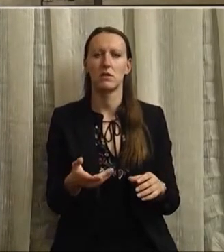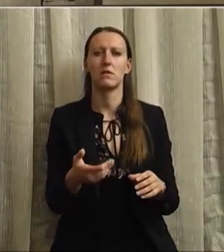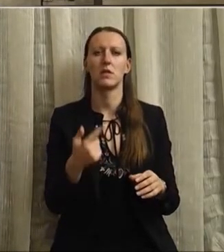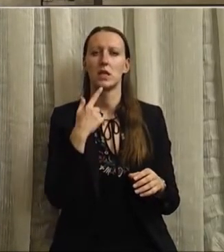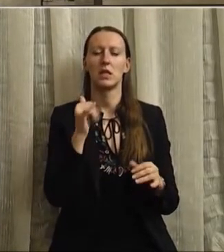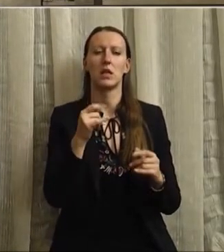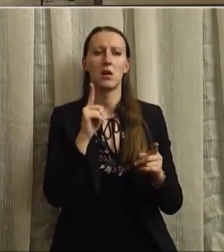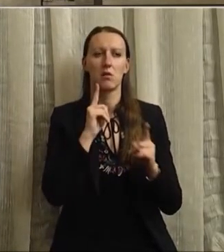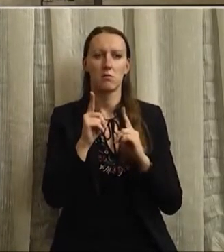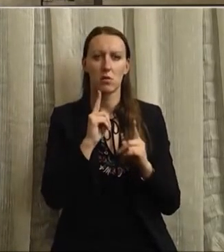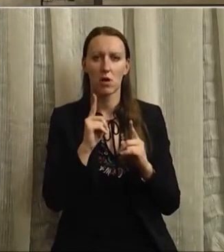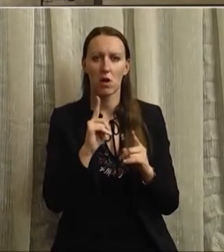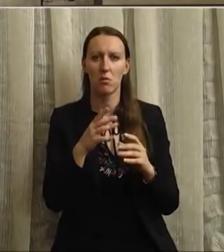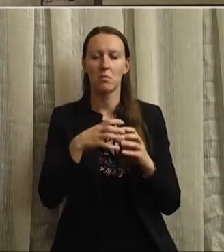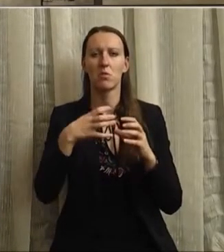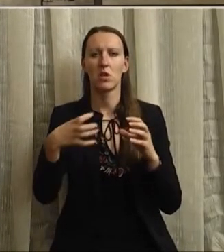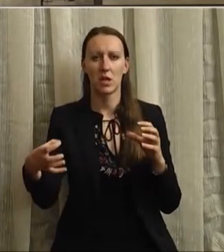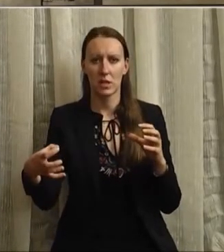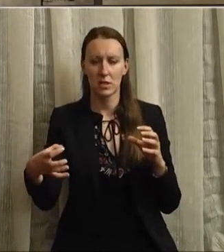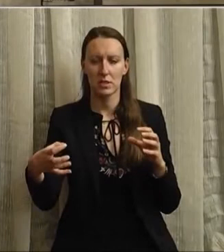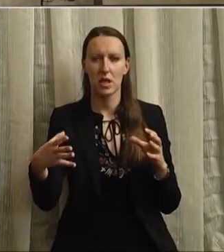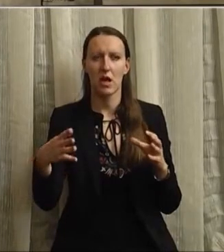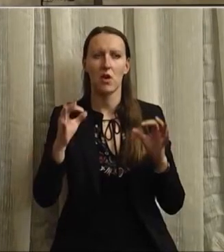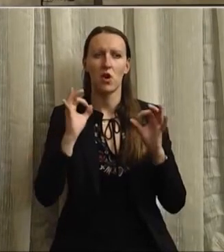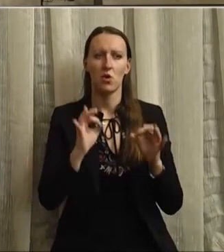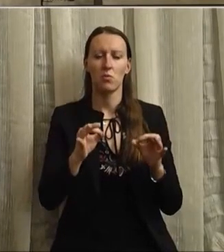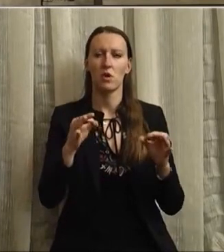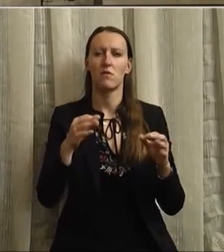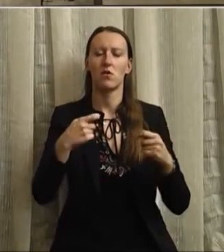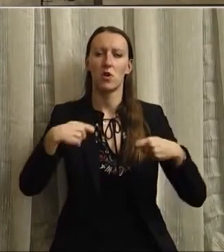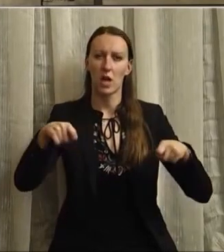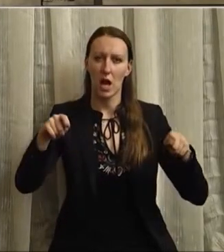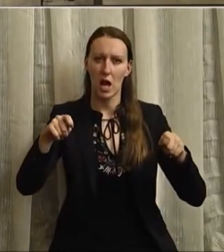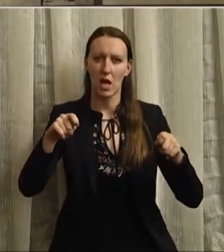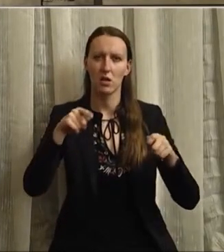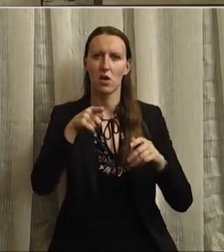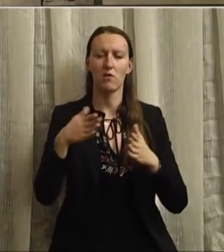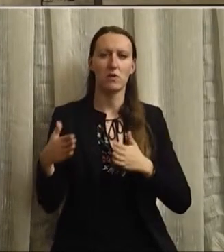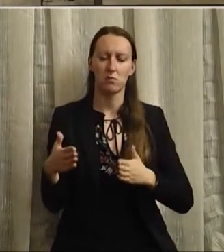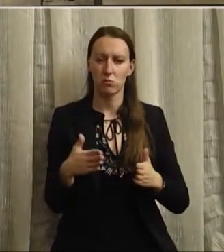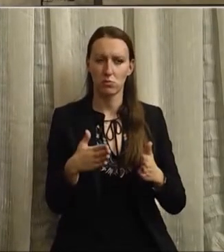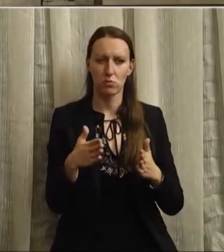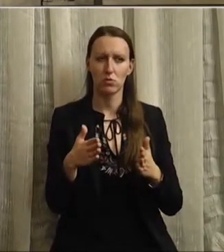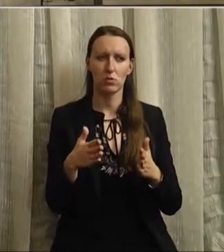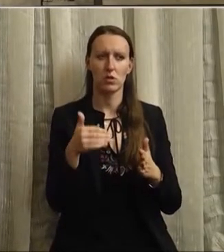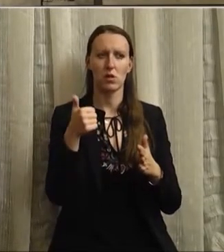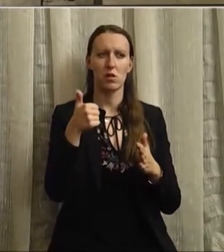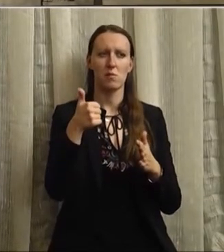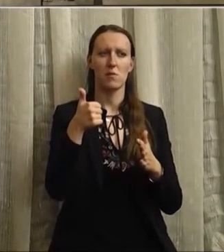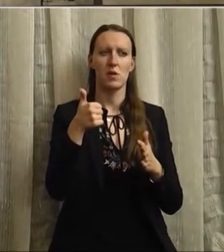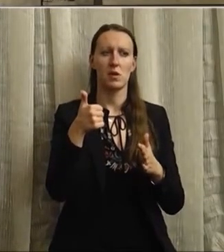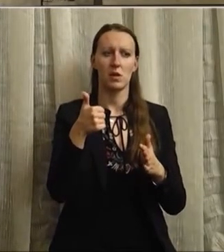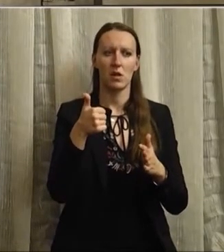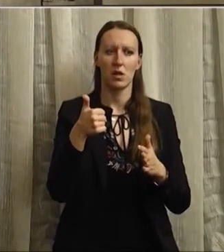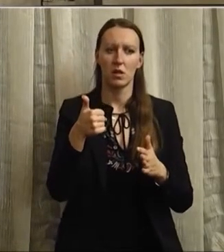i da pokušamo nastaviti upravo graditi ovim putem jedno